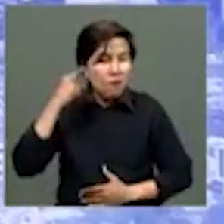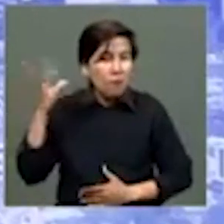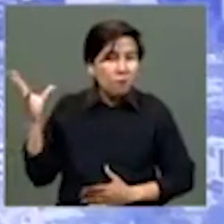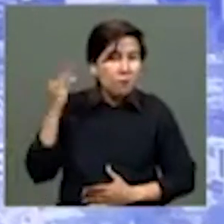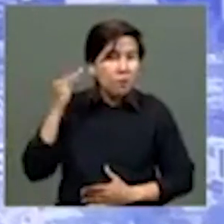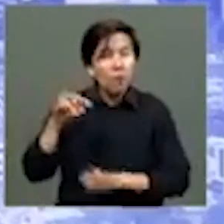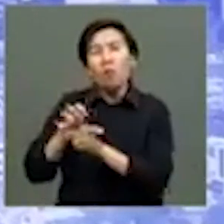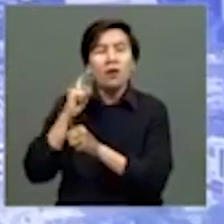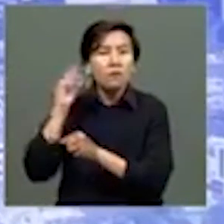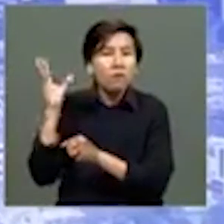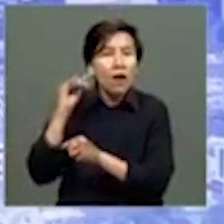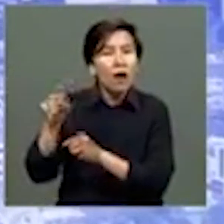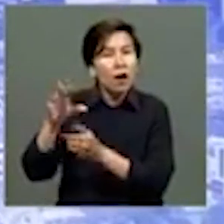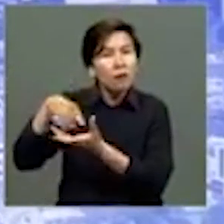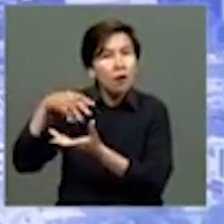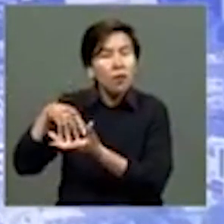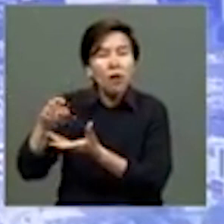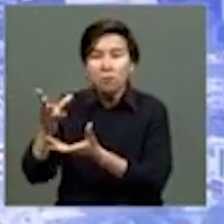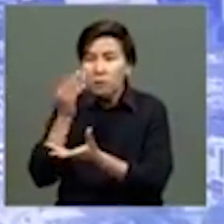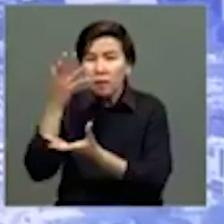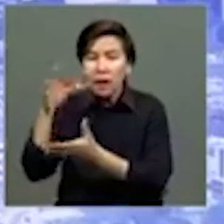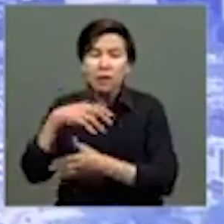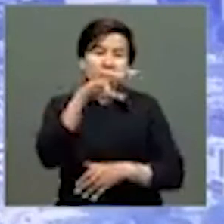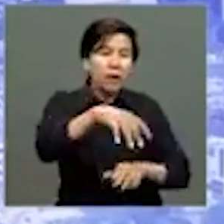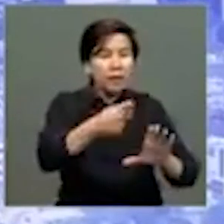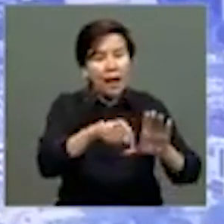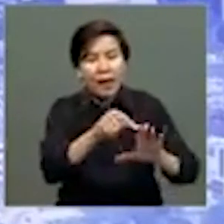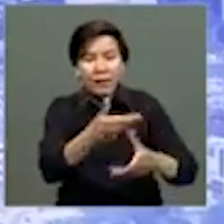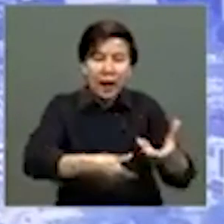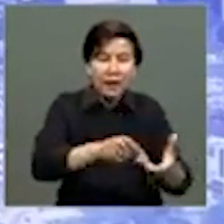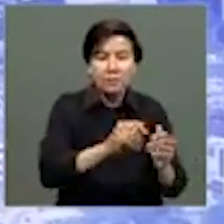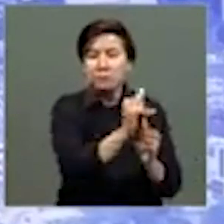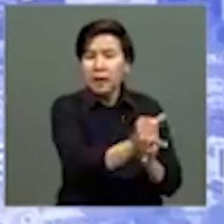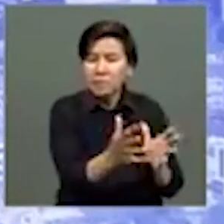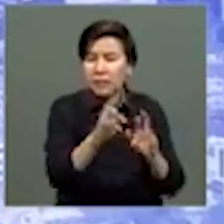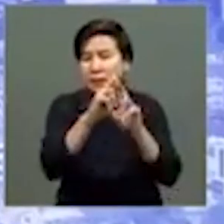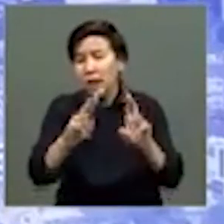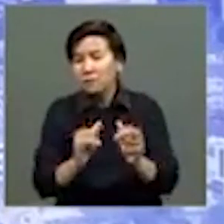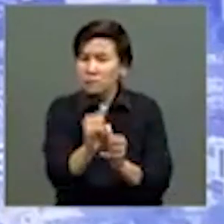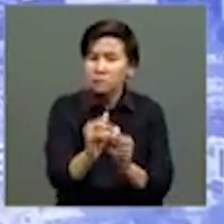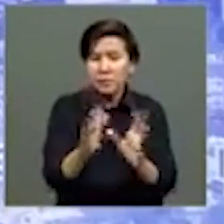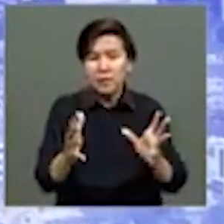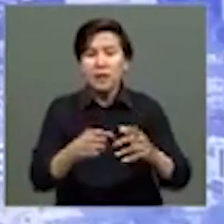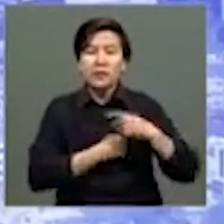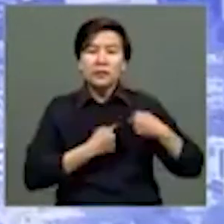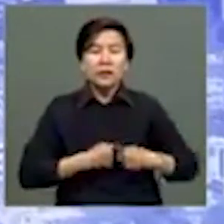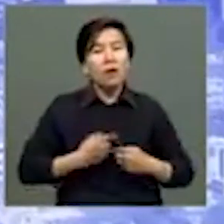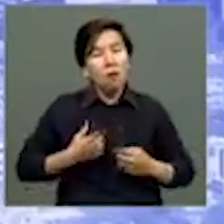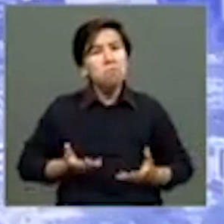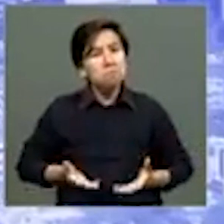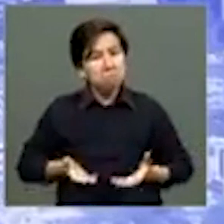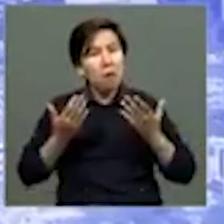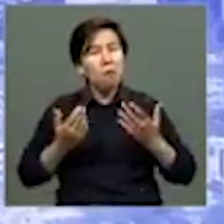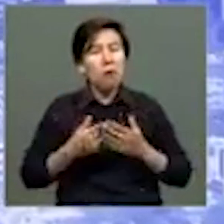ต่รู้สึกสบายใจว่าเออเราไม่ได้ไปที่ตลาดตรงนั้นร้านอาหารตรงนี้ก็เกิดความสบายใจคิดว่าตัวเอง